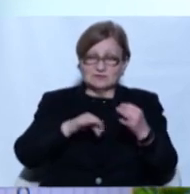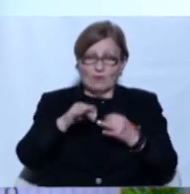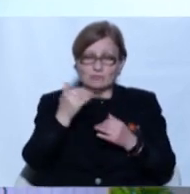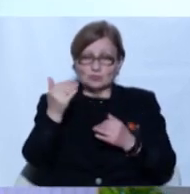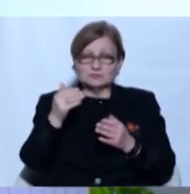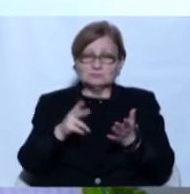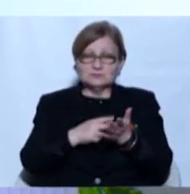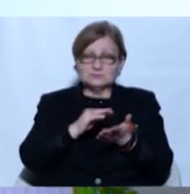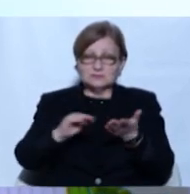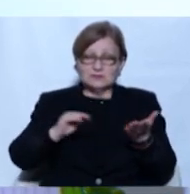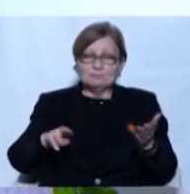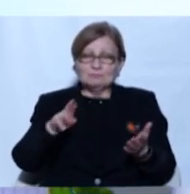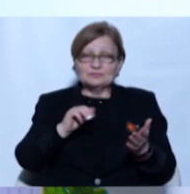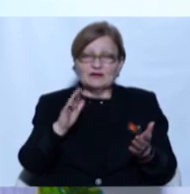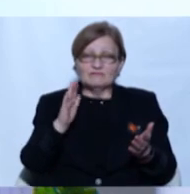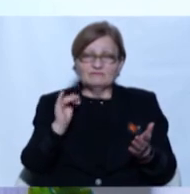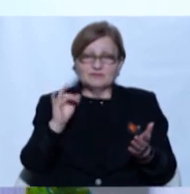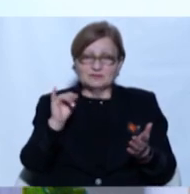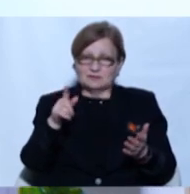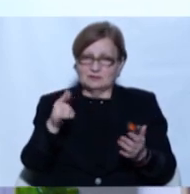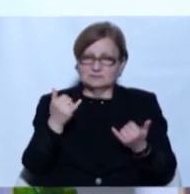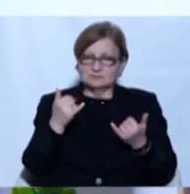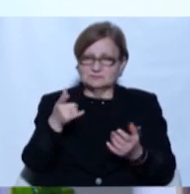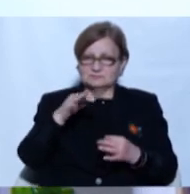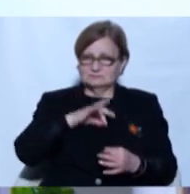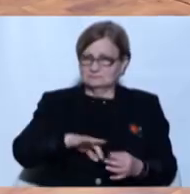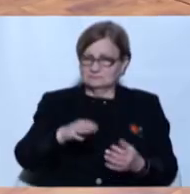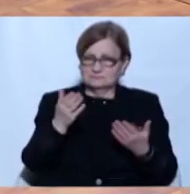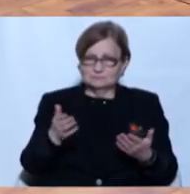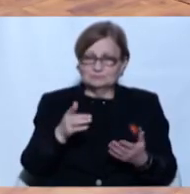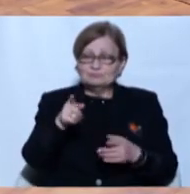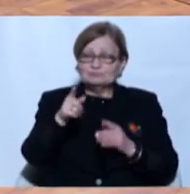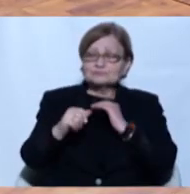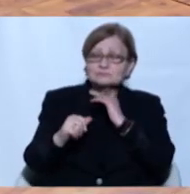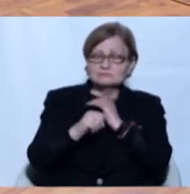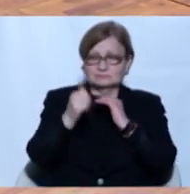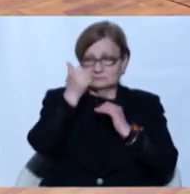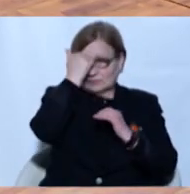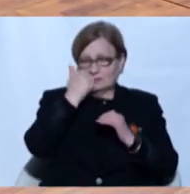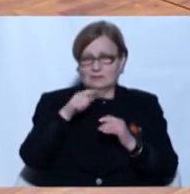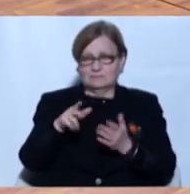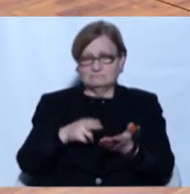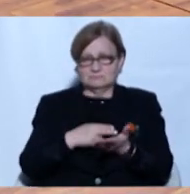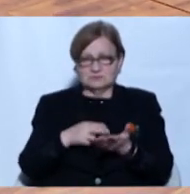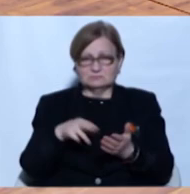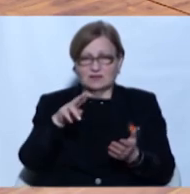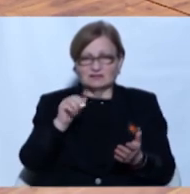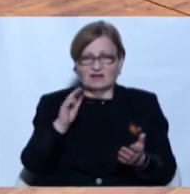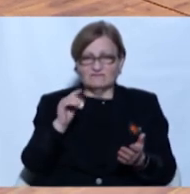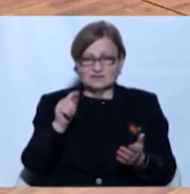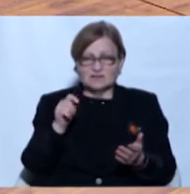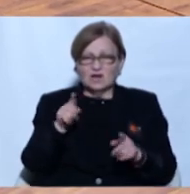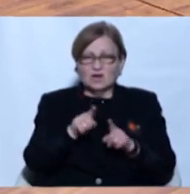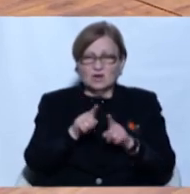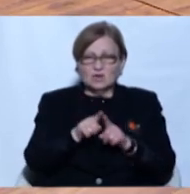ეს სწორედ მისი დავითიანის დამსახურებაც არის და ის არის, რომ აი მისი თითქმის ესე ვთქვათ ჩამქრალ ნაცარში